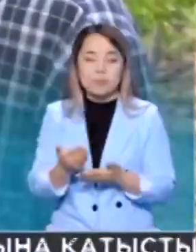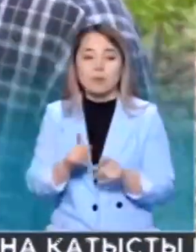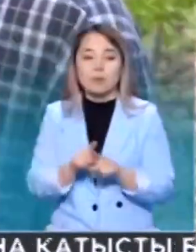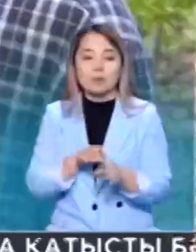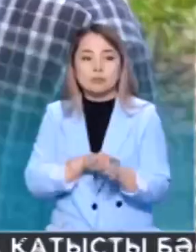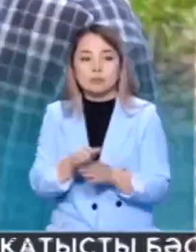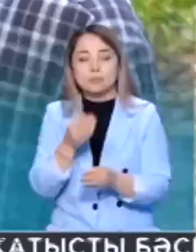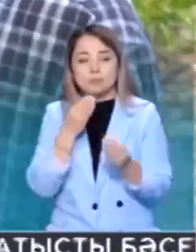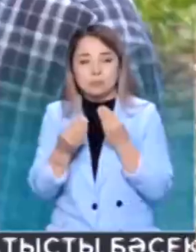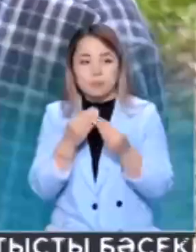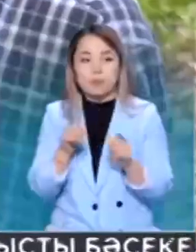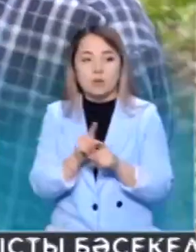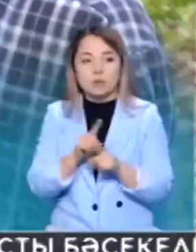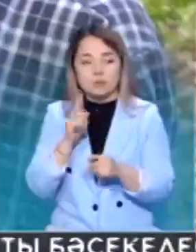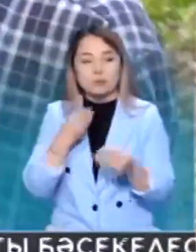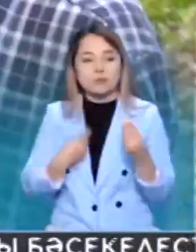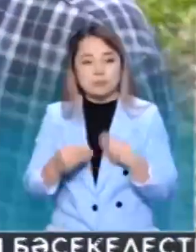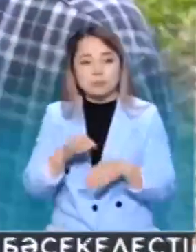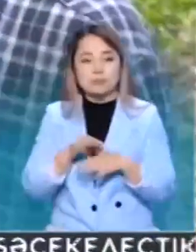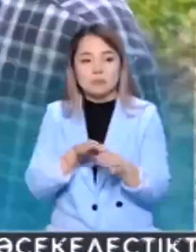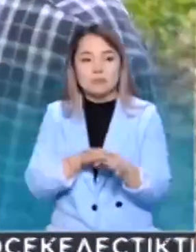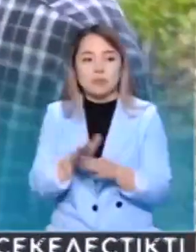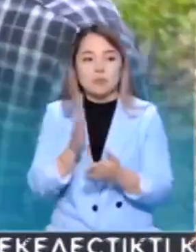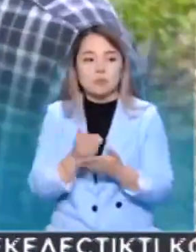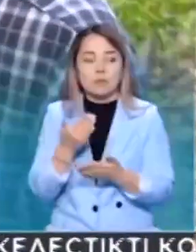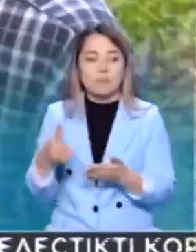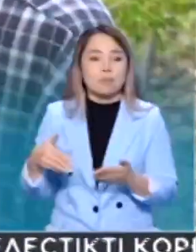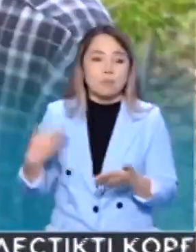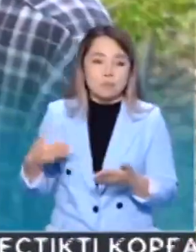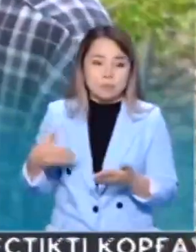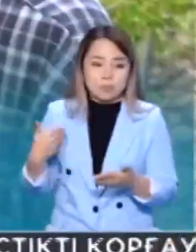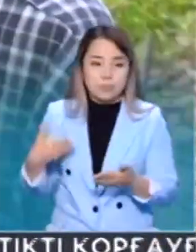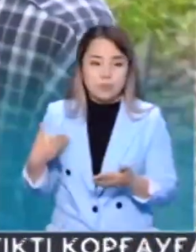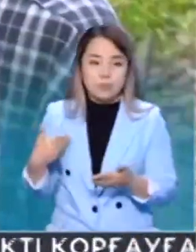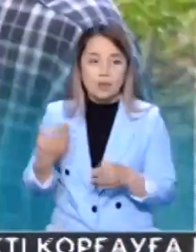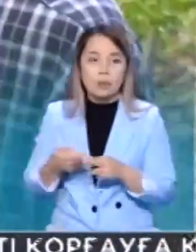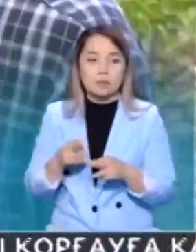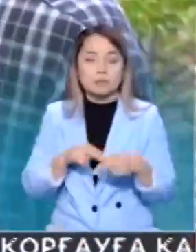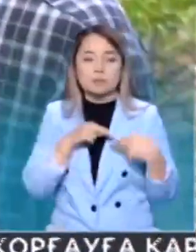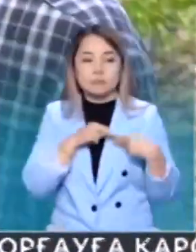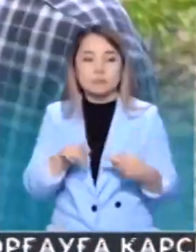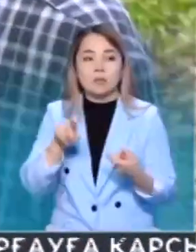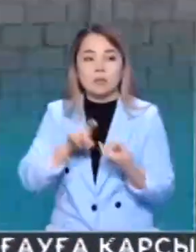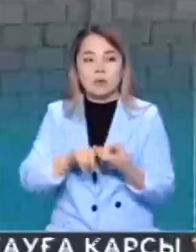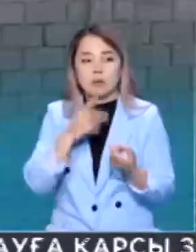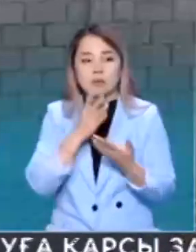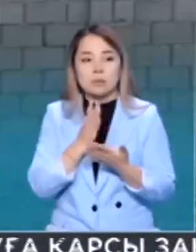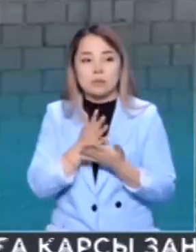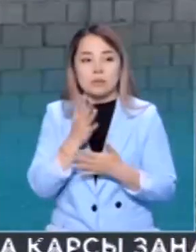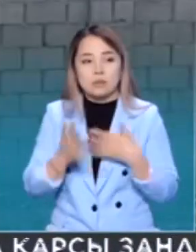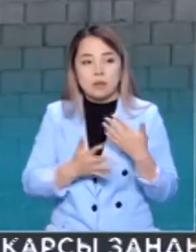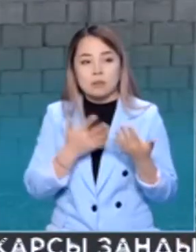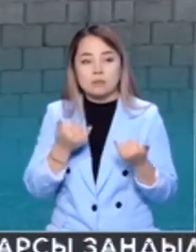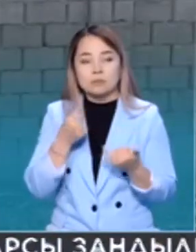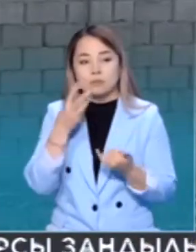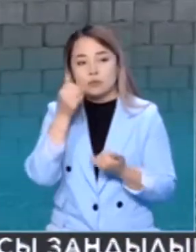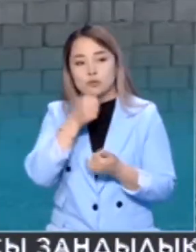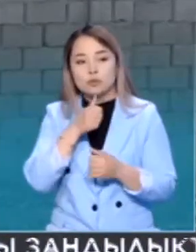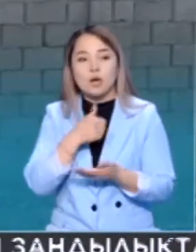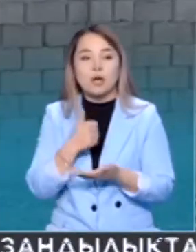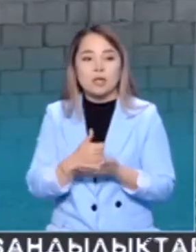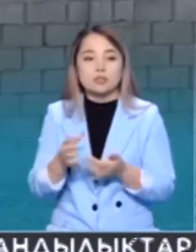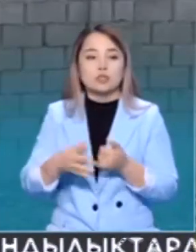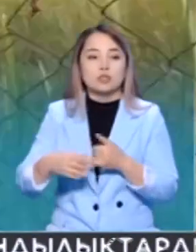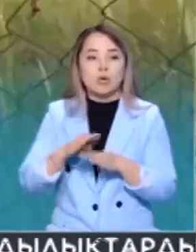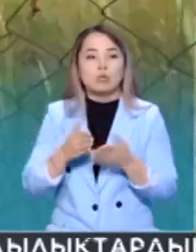жейтін нанның киімін шығып тұрады. Осы еңбегінің арқасынан. Бағбан біраз жылдан бері әкімдіктен